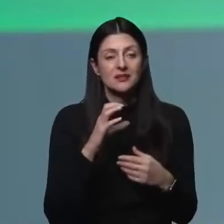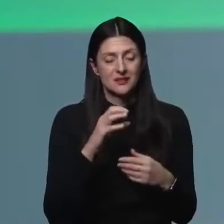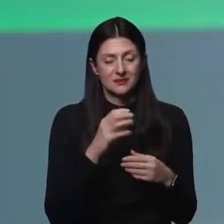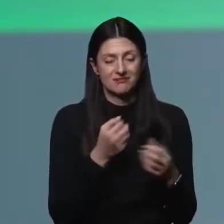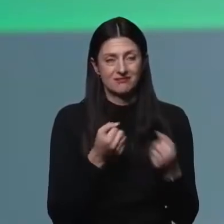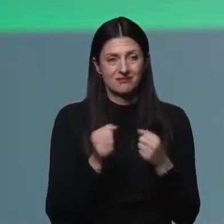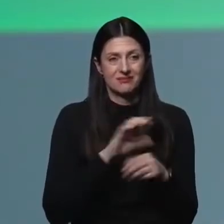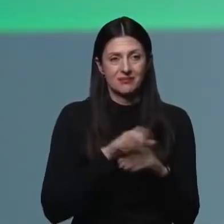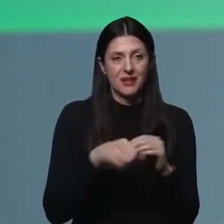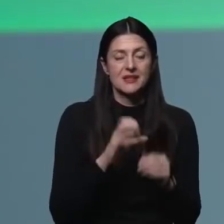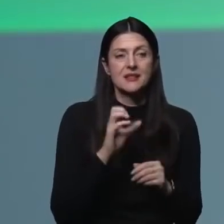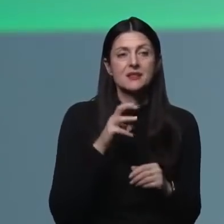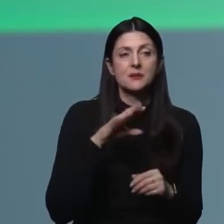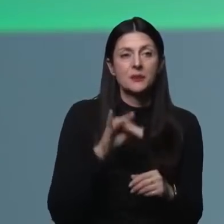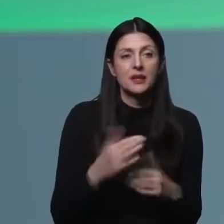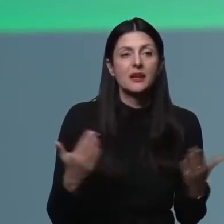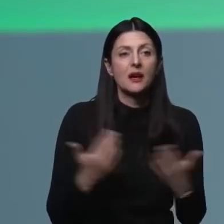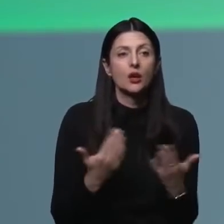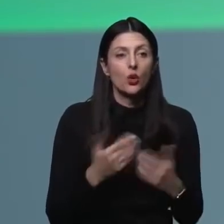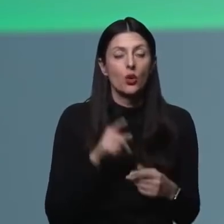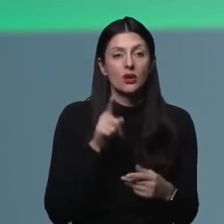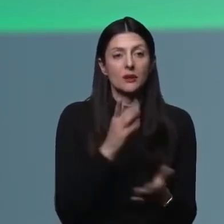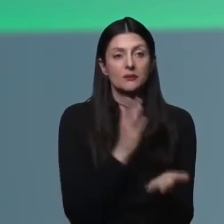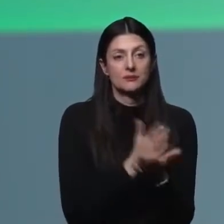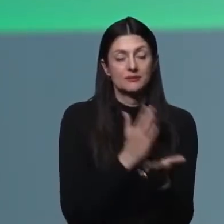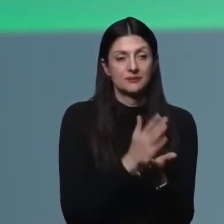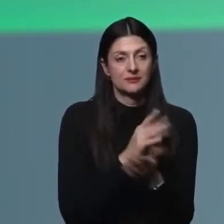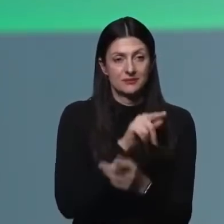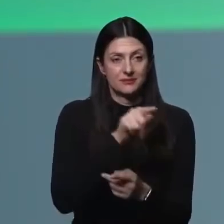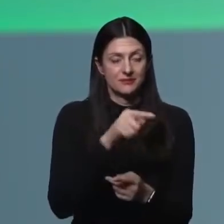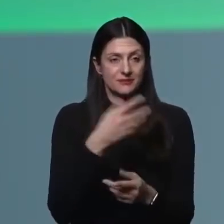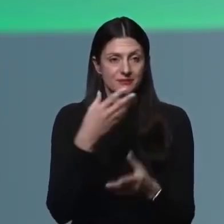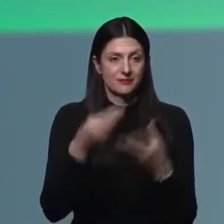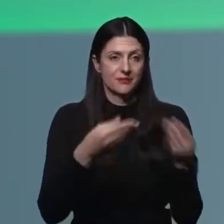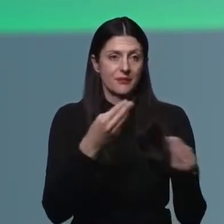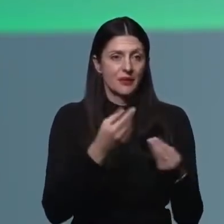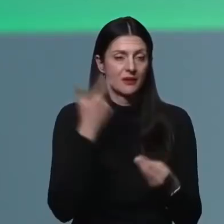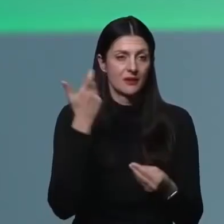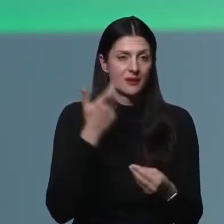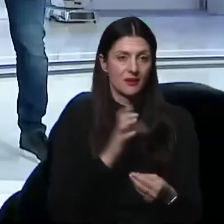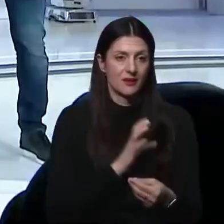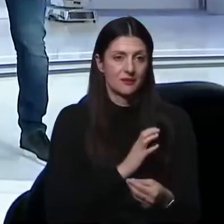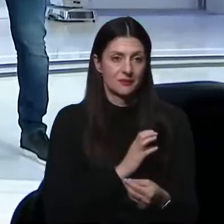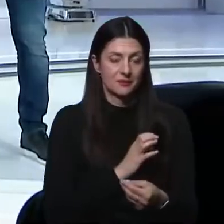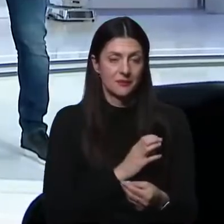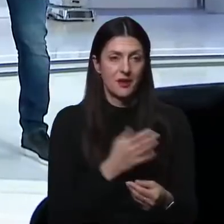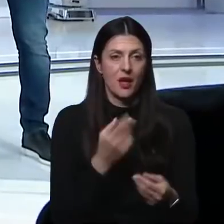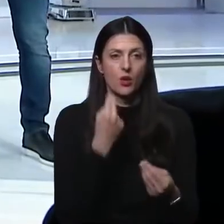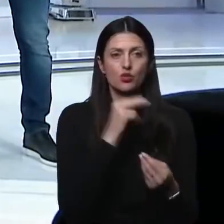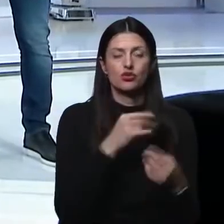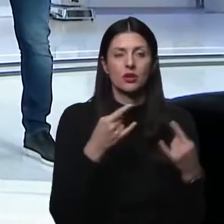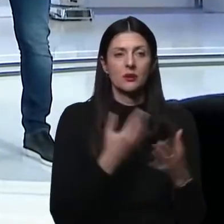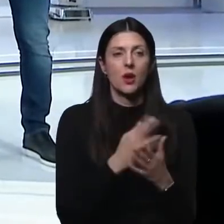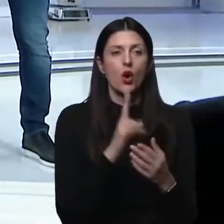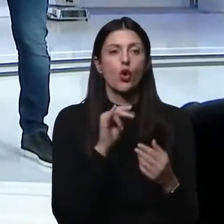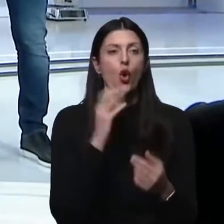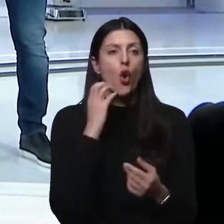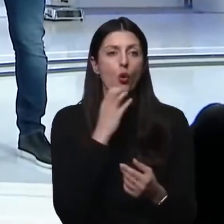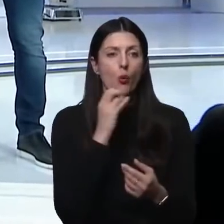информации, которые принадлежат олигархам. Кому принадлежат наши лучшие каналы, перечисляя фамилии?